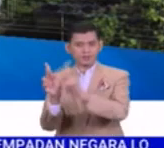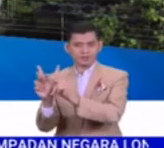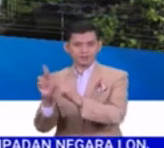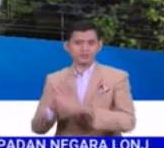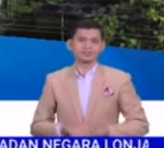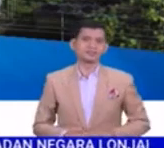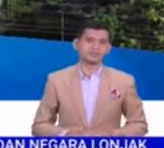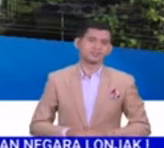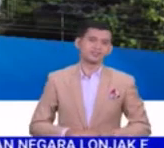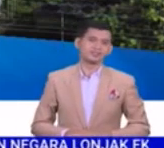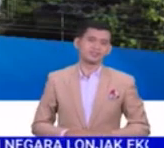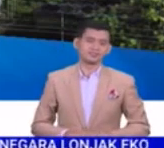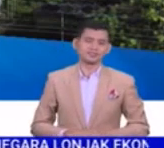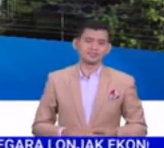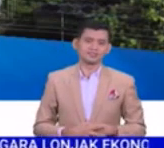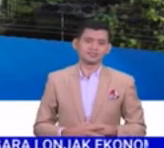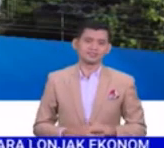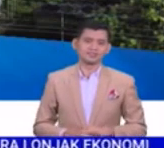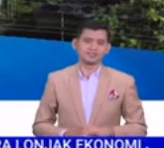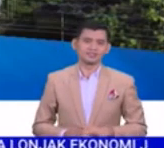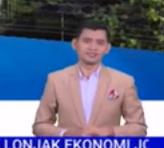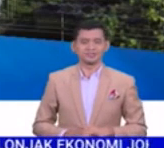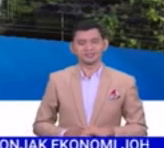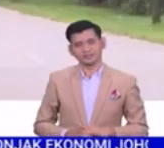Abdul Raub ada laporannya.